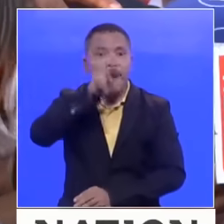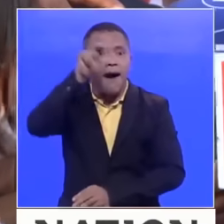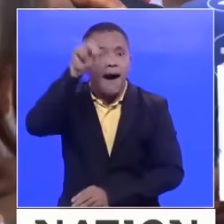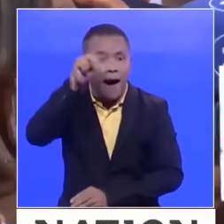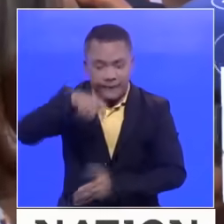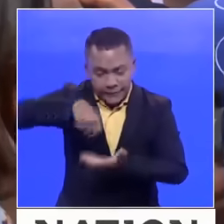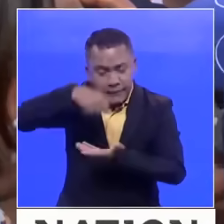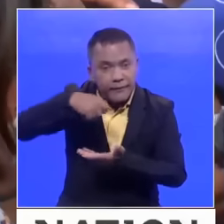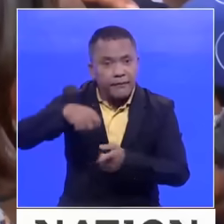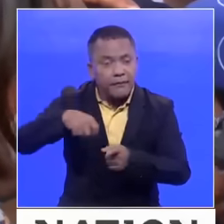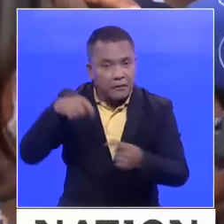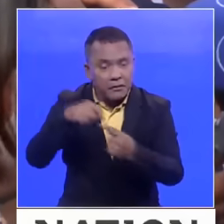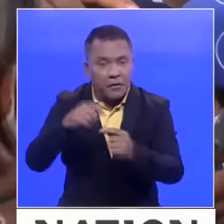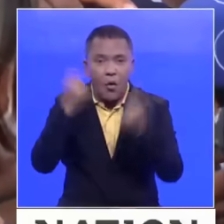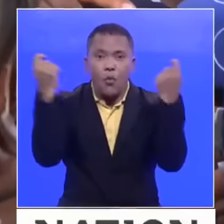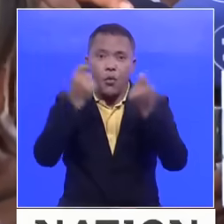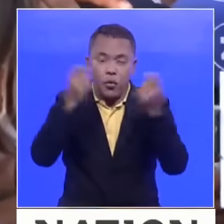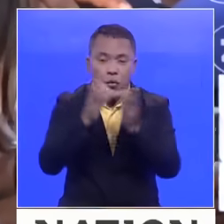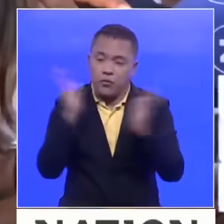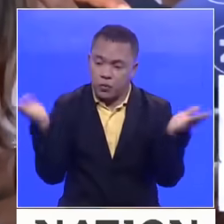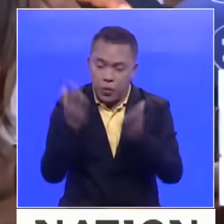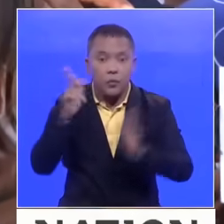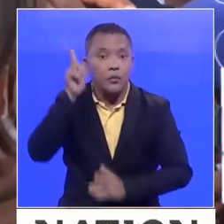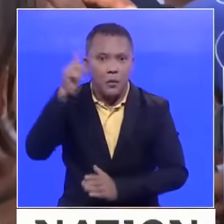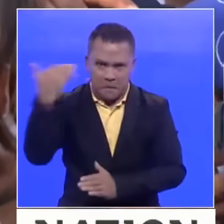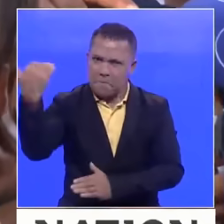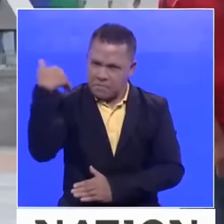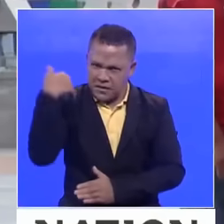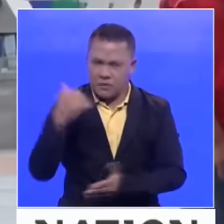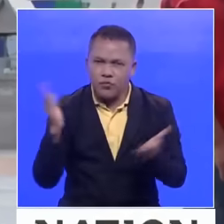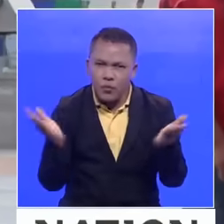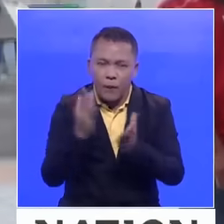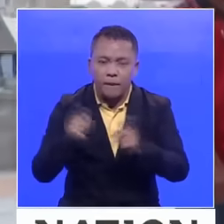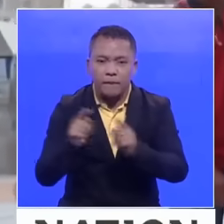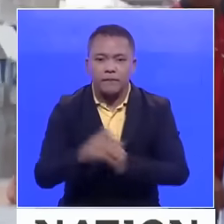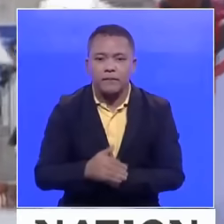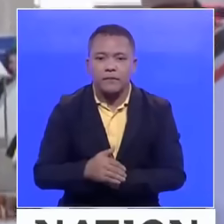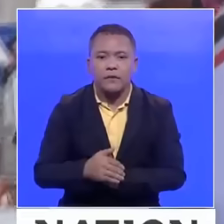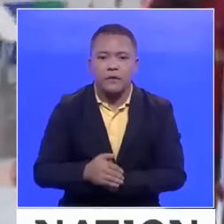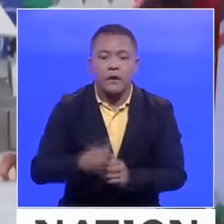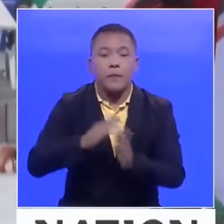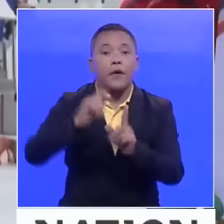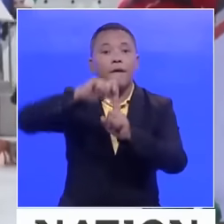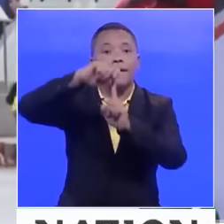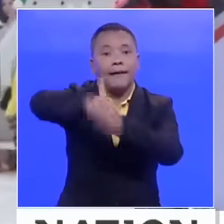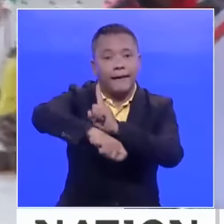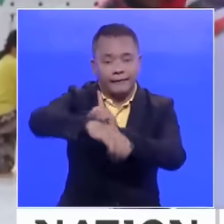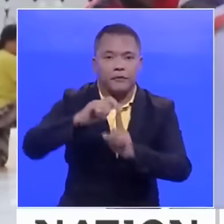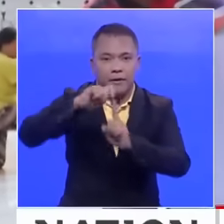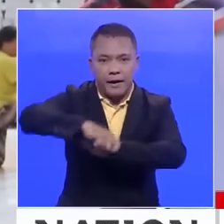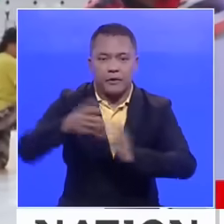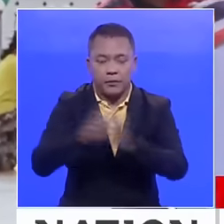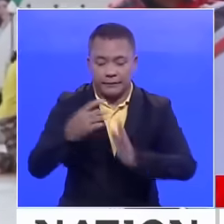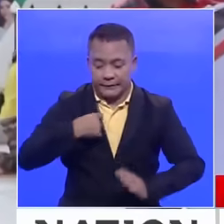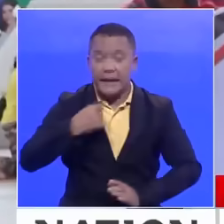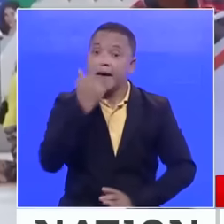คะทีนี้กองเชียร์กองหนุนของคุณทักษิณก็มีไม่น้อยอยู่เหมือนกันค่ะอย่างที่โคราชนะคะก็มีทัพคนเสื้อแดง